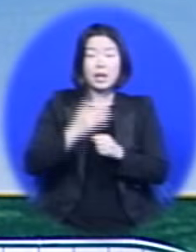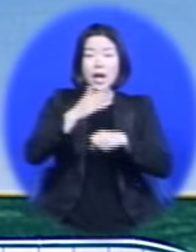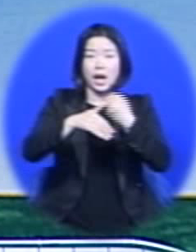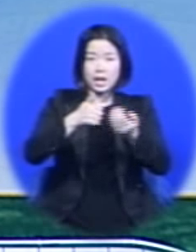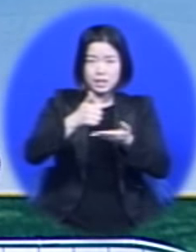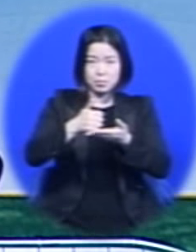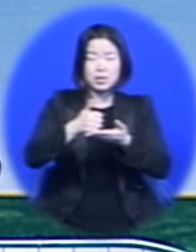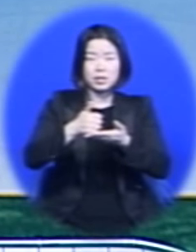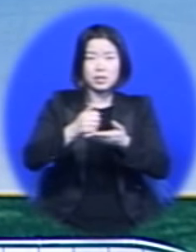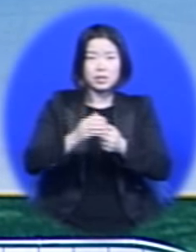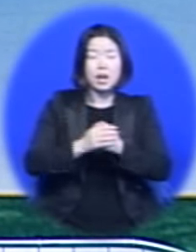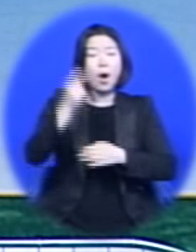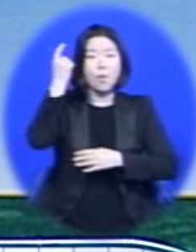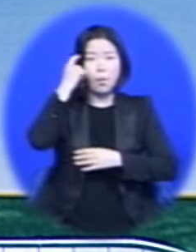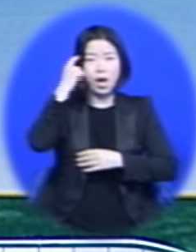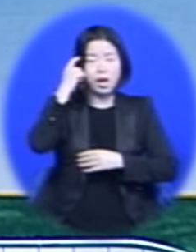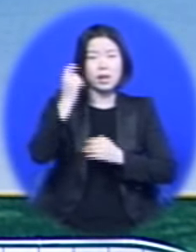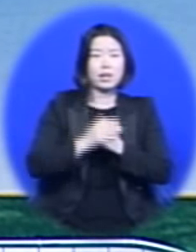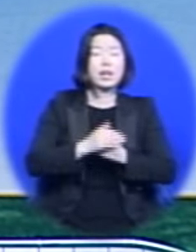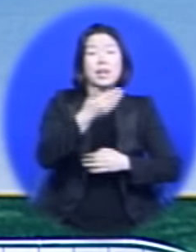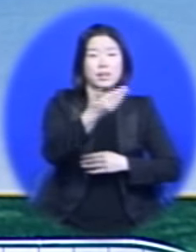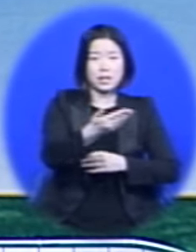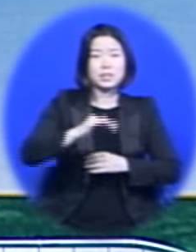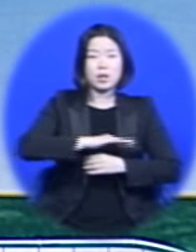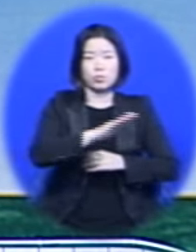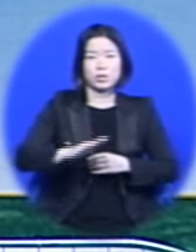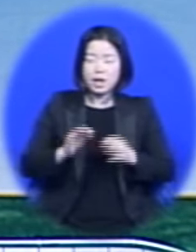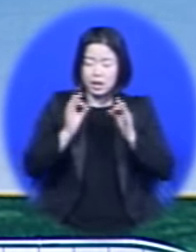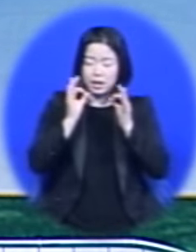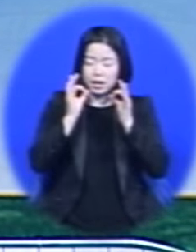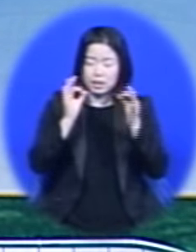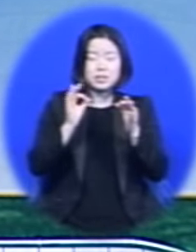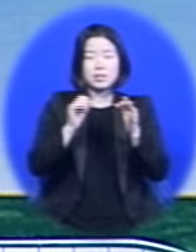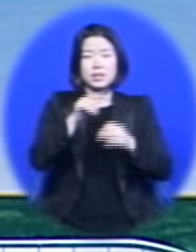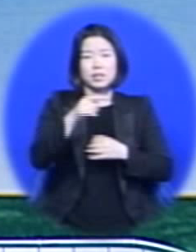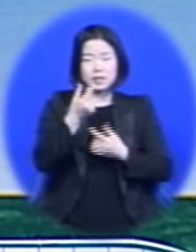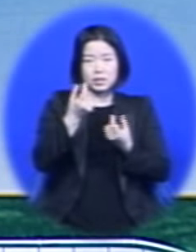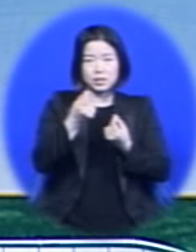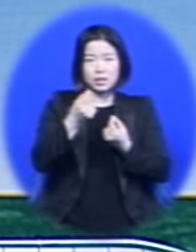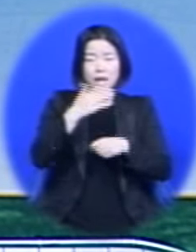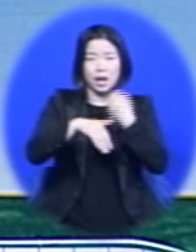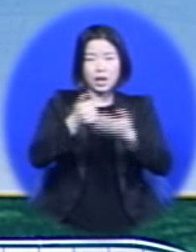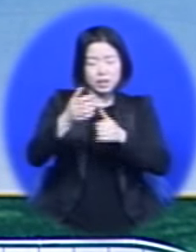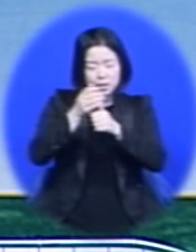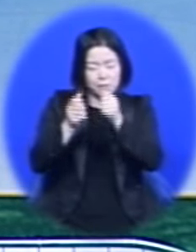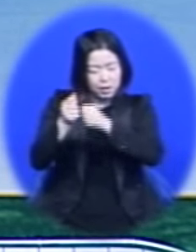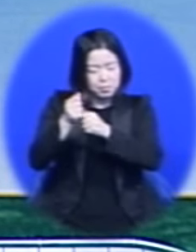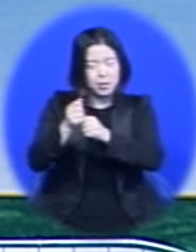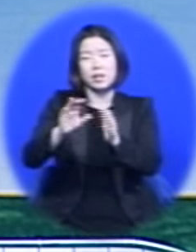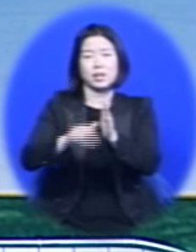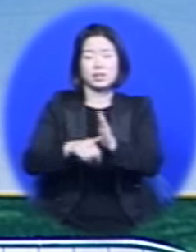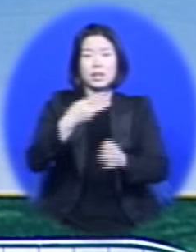하나님, 왜 당신과 우리가 간절히 기도하고 그렇게 하나님께 매달릴 때